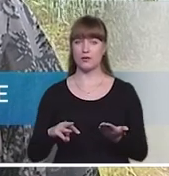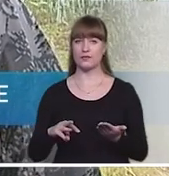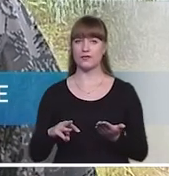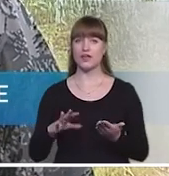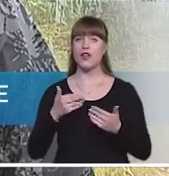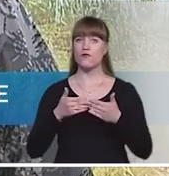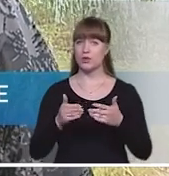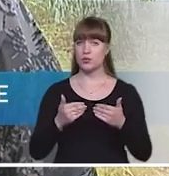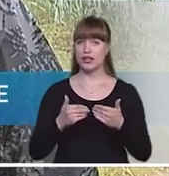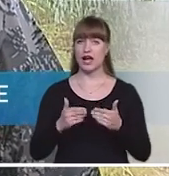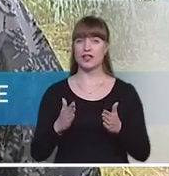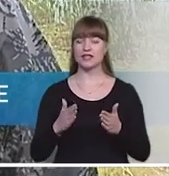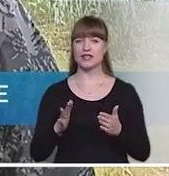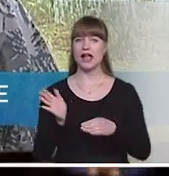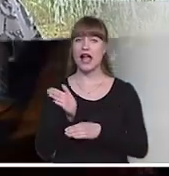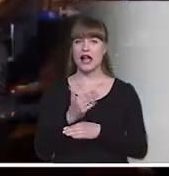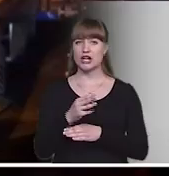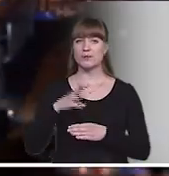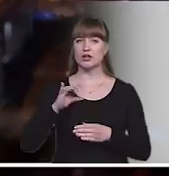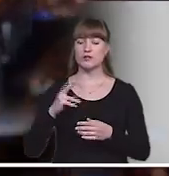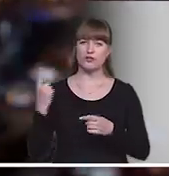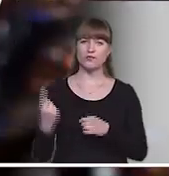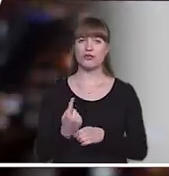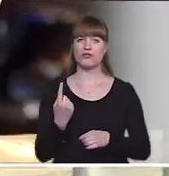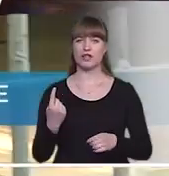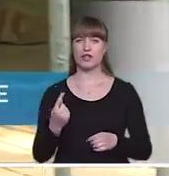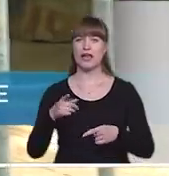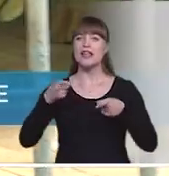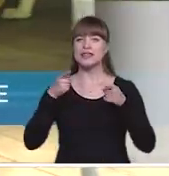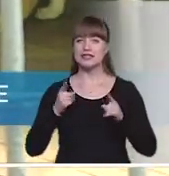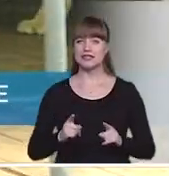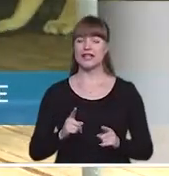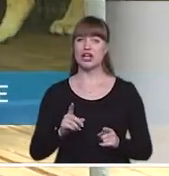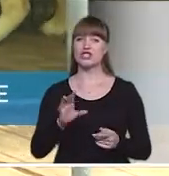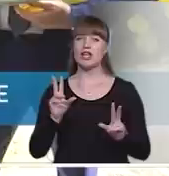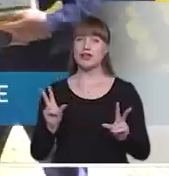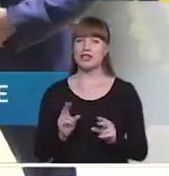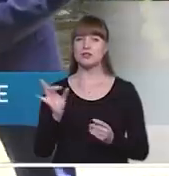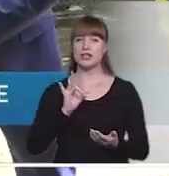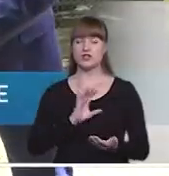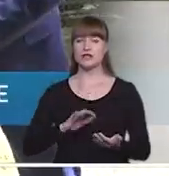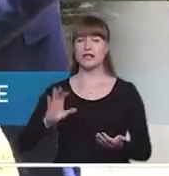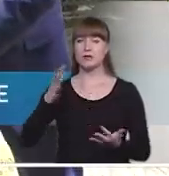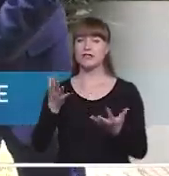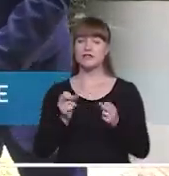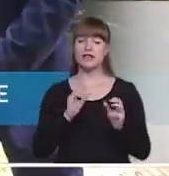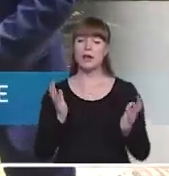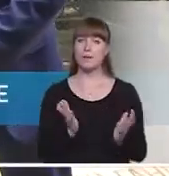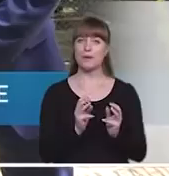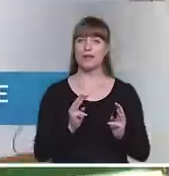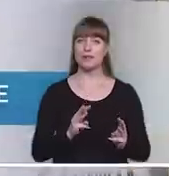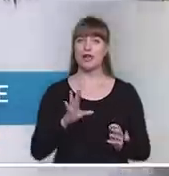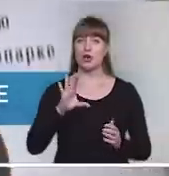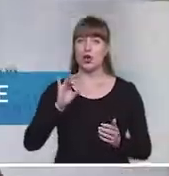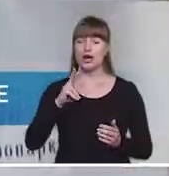850-890 грамм выпускается рыбная молодь впервые. Настоящий талисман. Ростовские гандболистки взяли под опеку